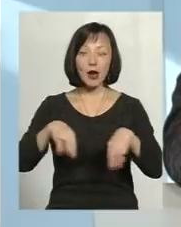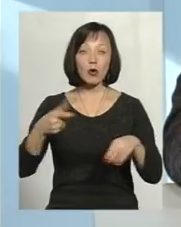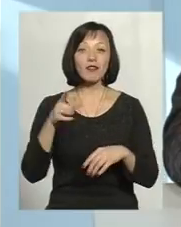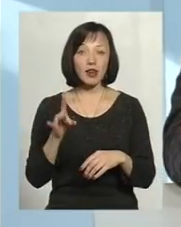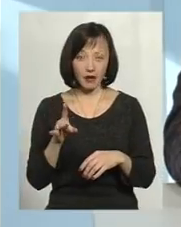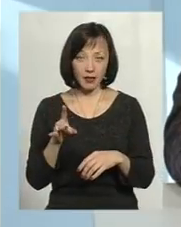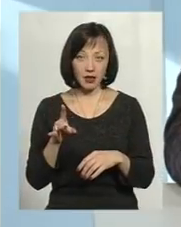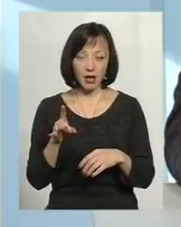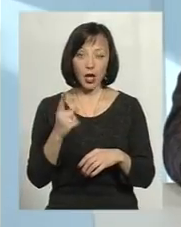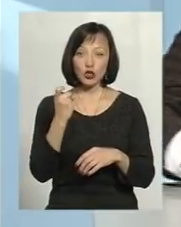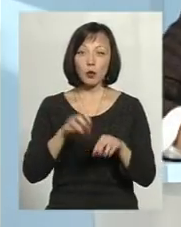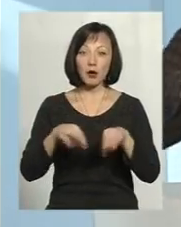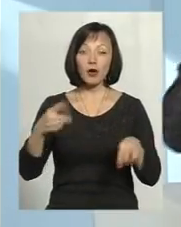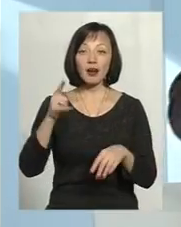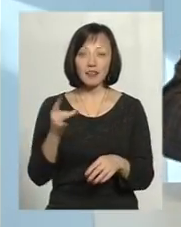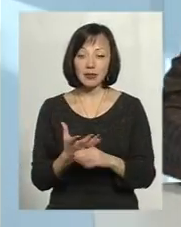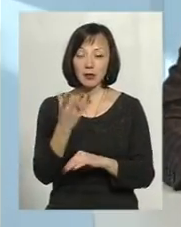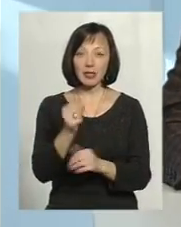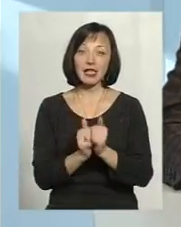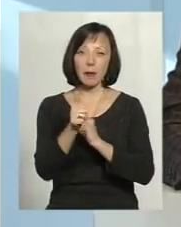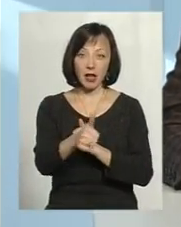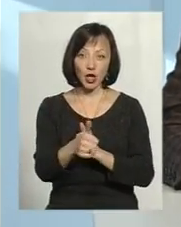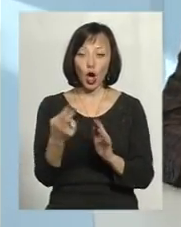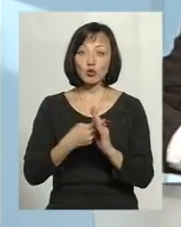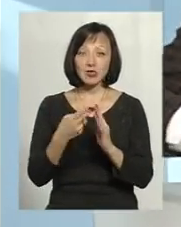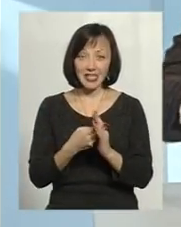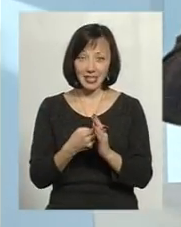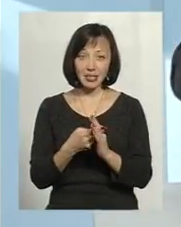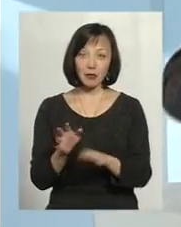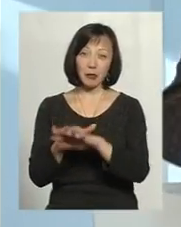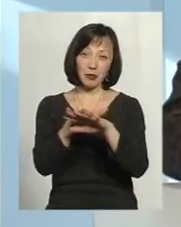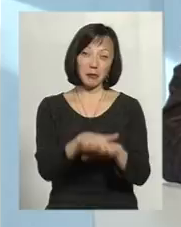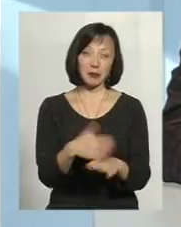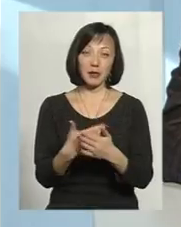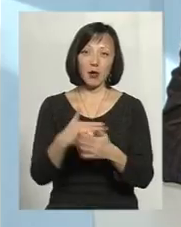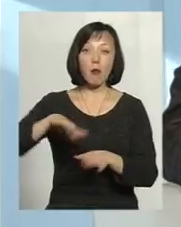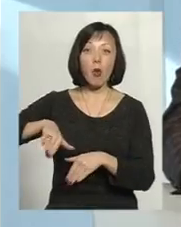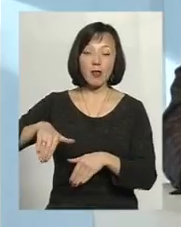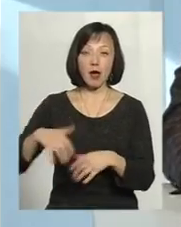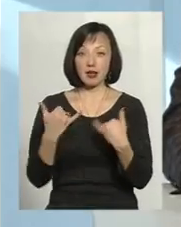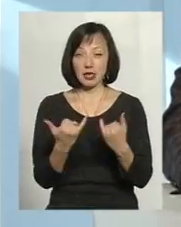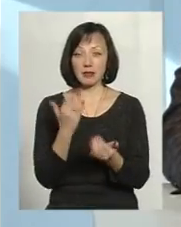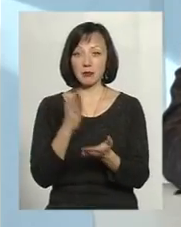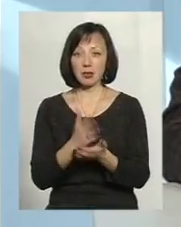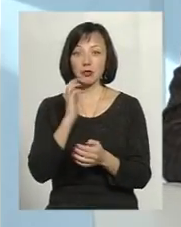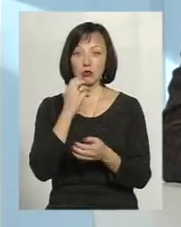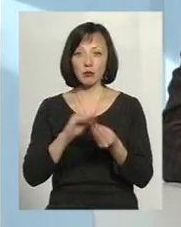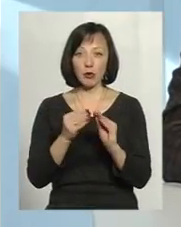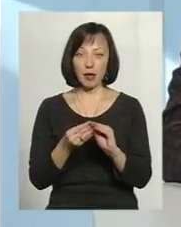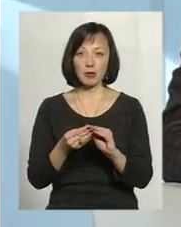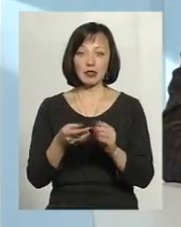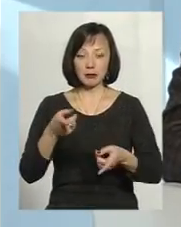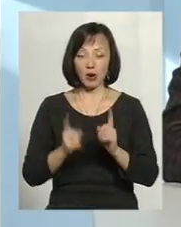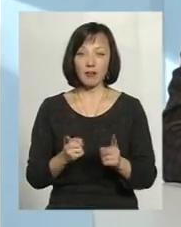гривень. 100 мільйонів гривень треба заплатити наперед. Субсидіями прийде десь там колись потім. І ми зараз маємо серйозну проблему, насправді, по